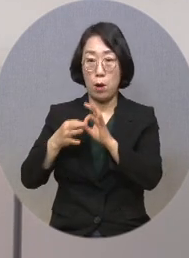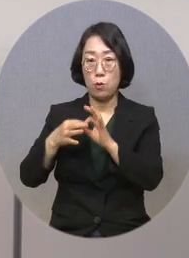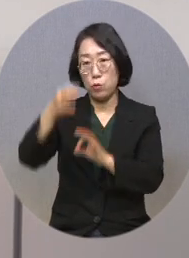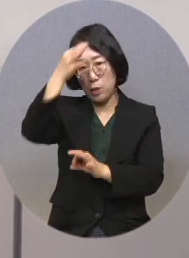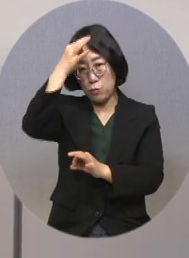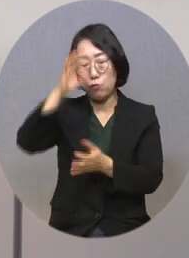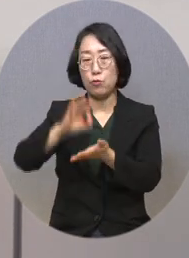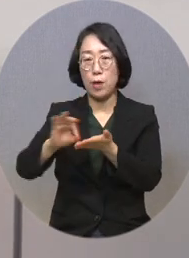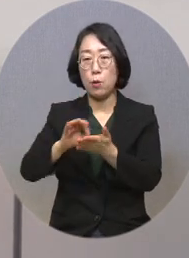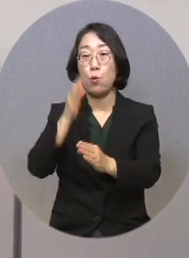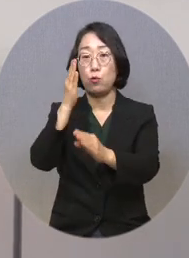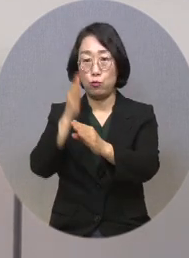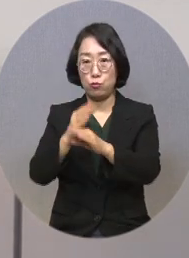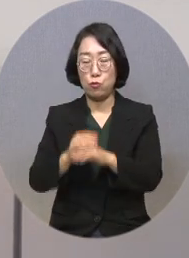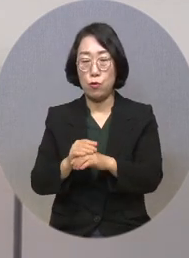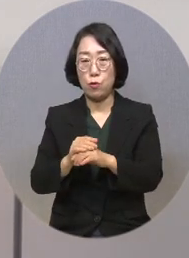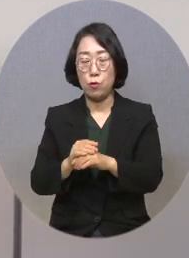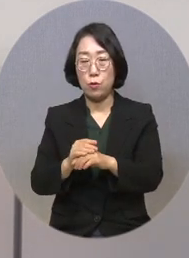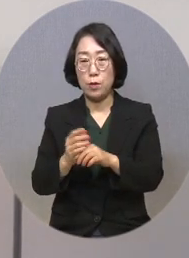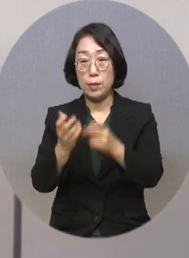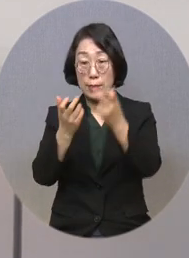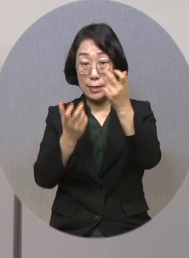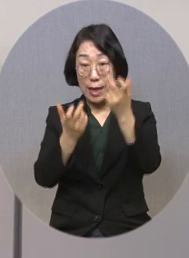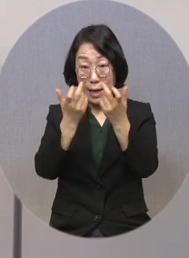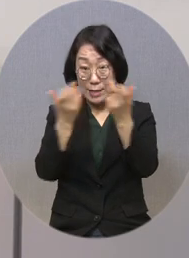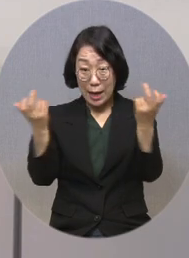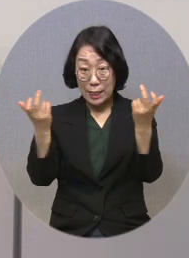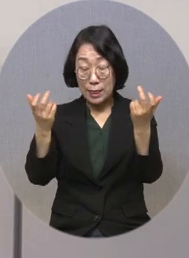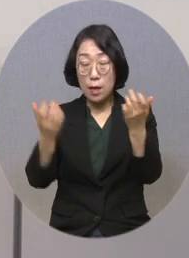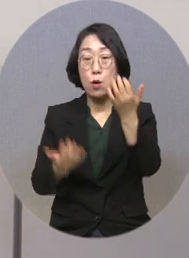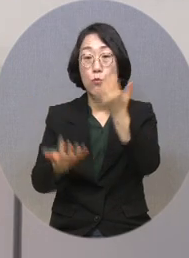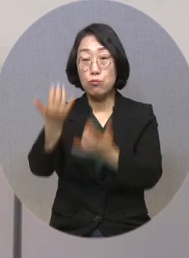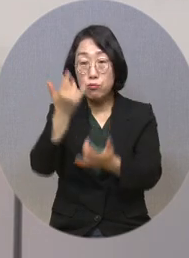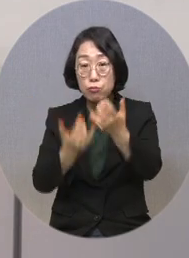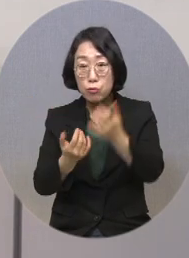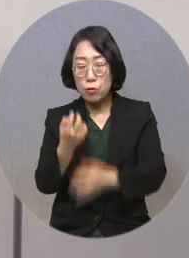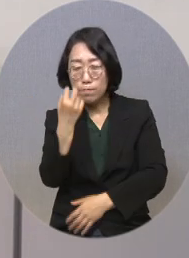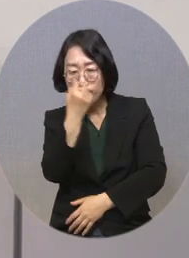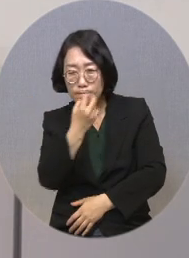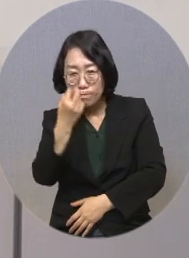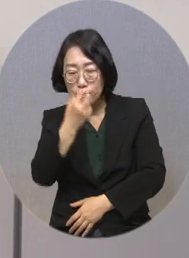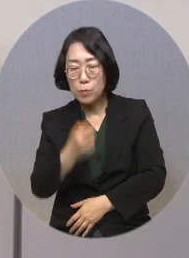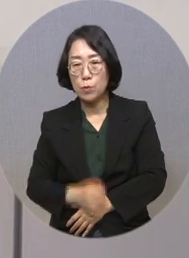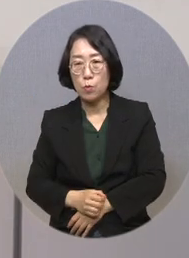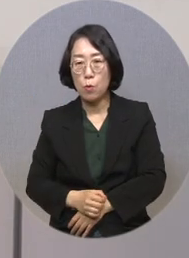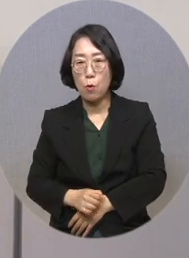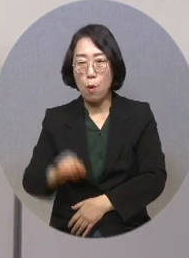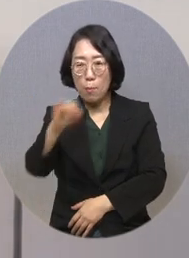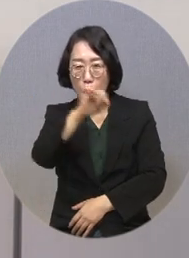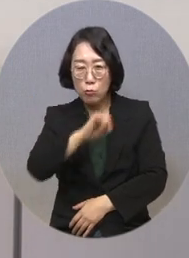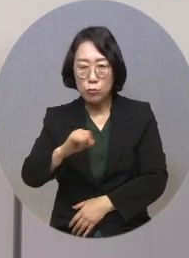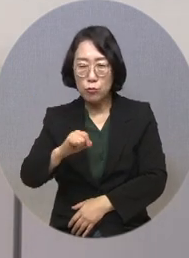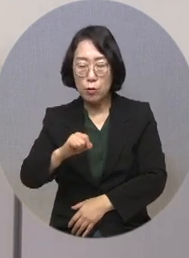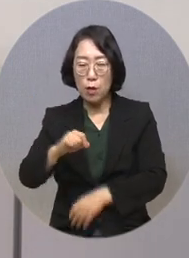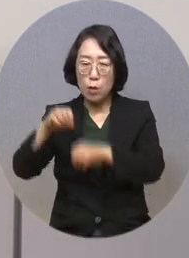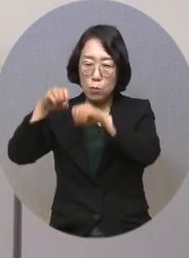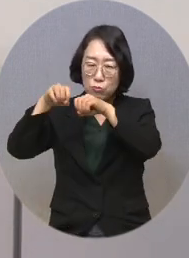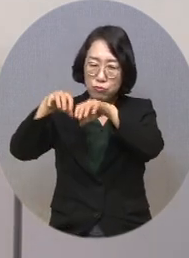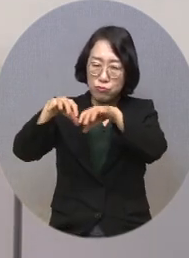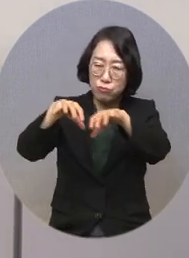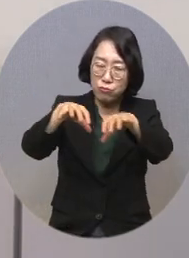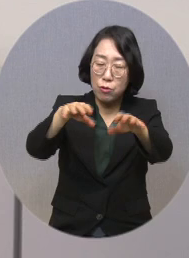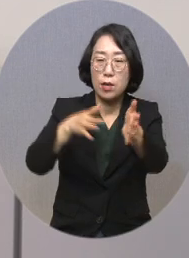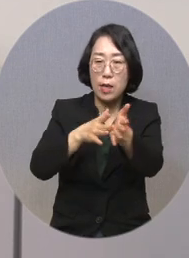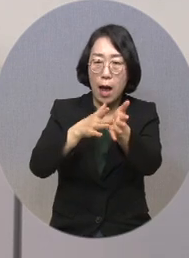있고 산불 감시는 물론 산에서 발생하는 병충해를 발견하고 방지하는 작업까지 현재